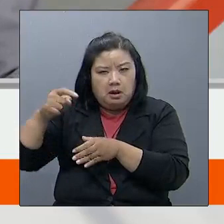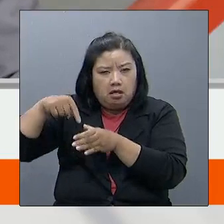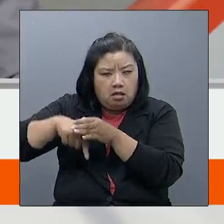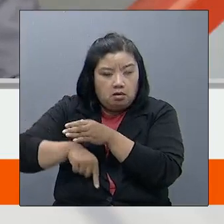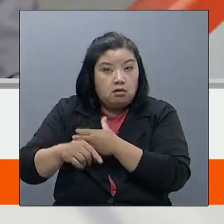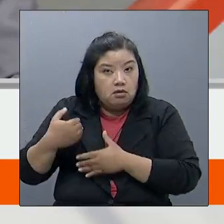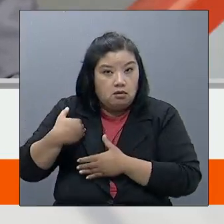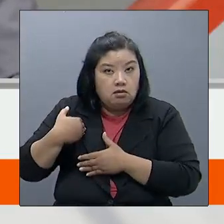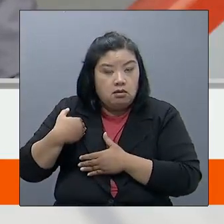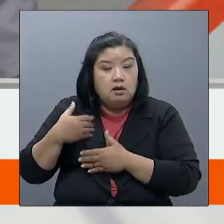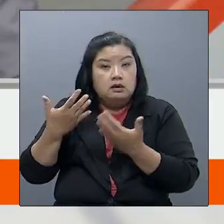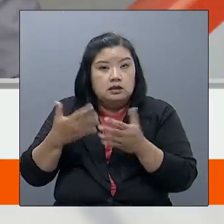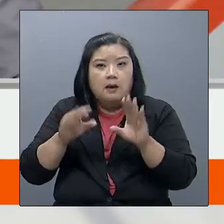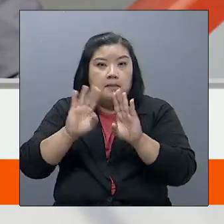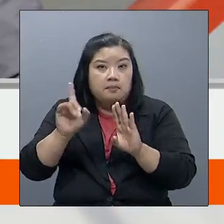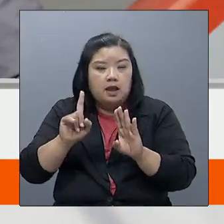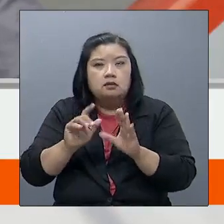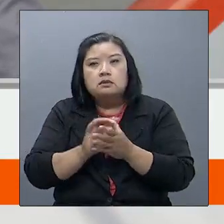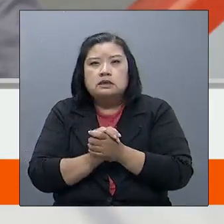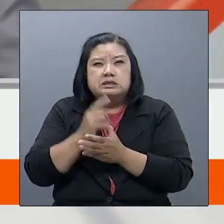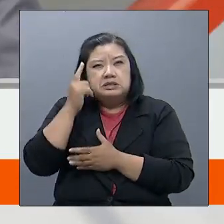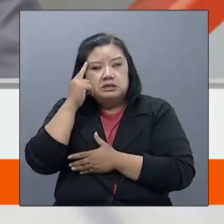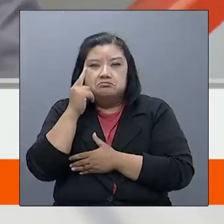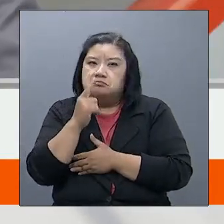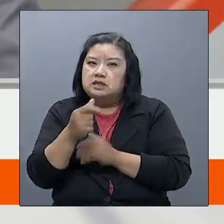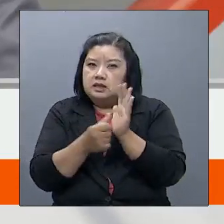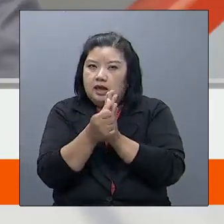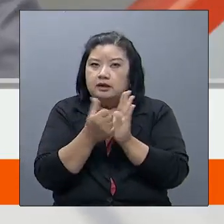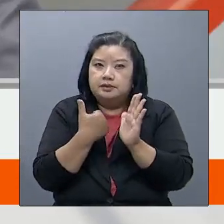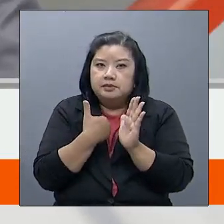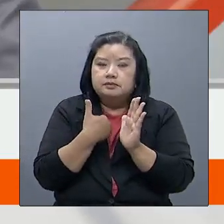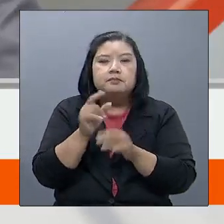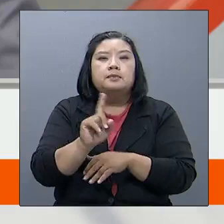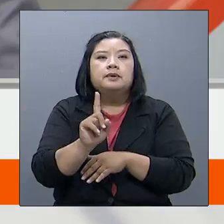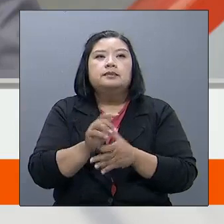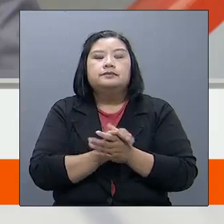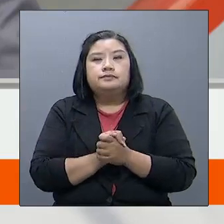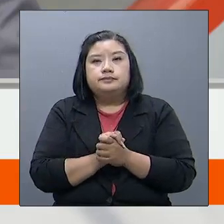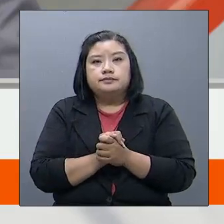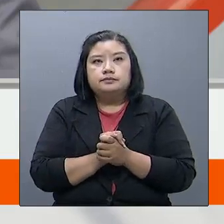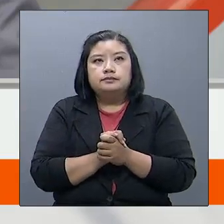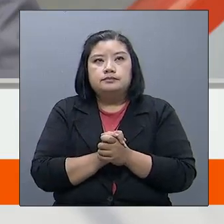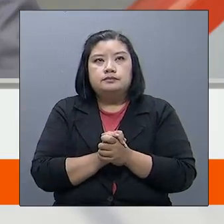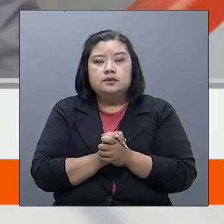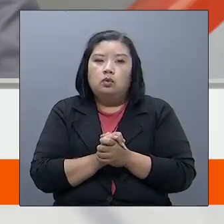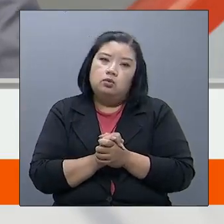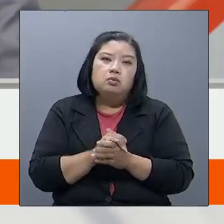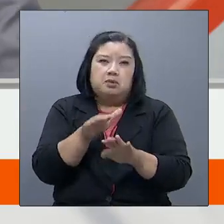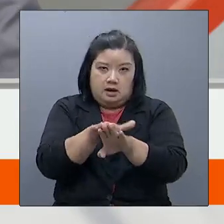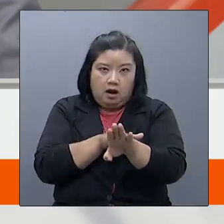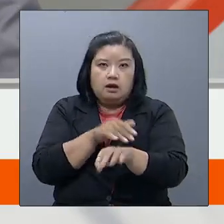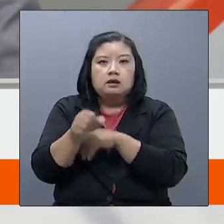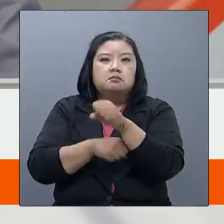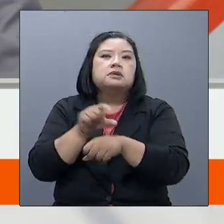คะของระบบที่ดูจะแข็งแกร่งมากที่สุดนะคะ ลึกไม่ลึกก็ผ่านมา20กว่าปีแล้วเพราะฉ